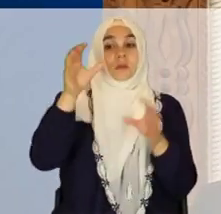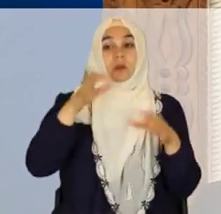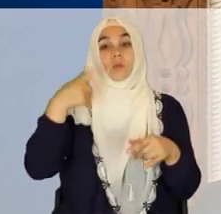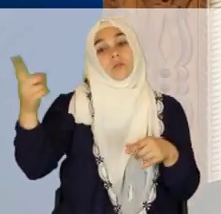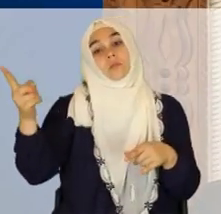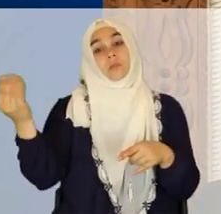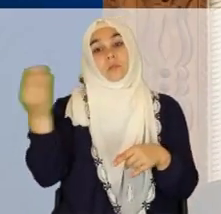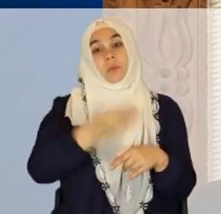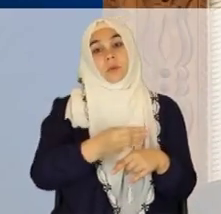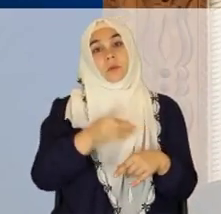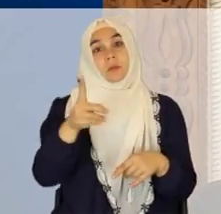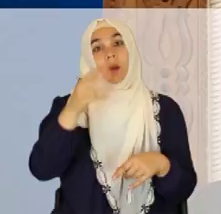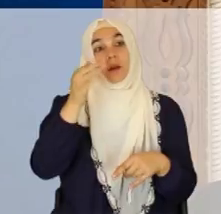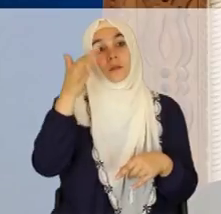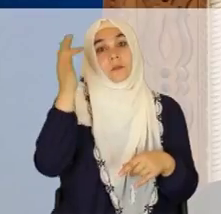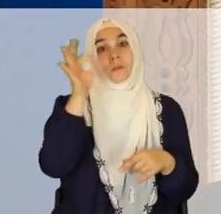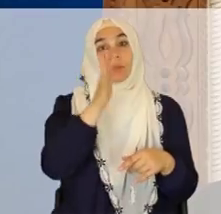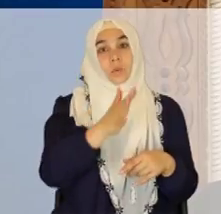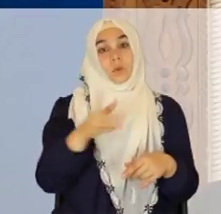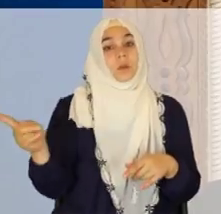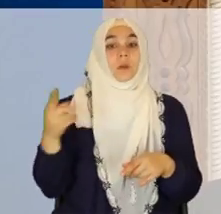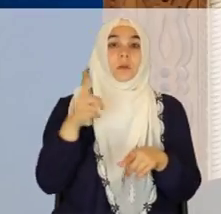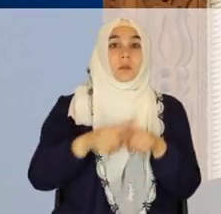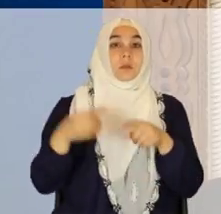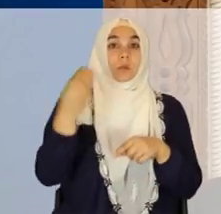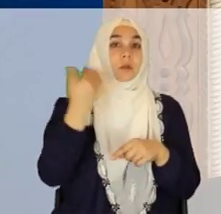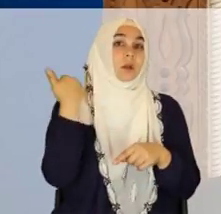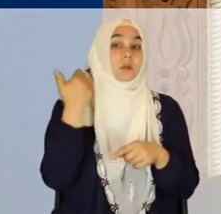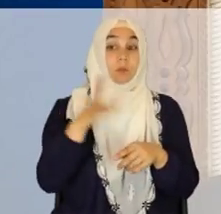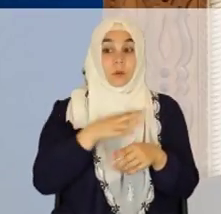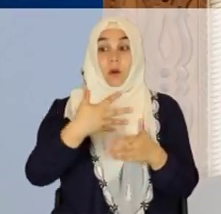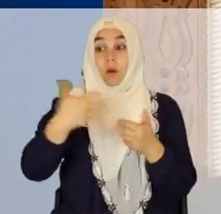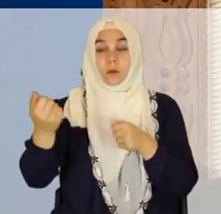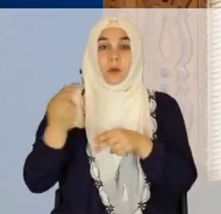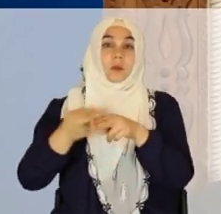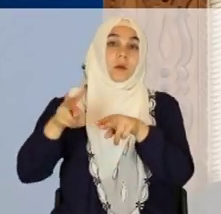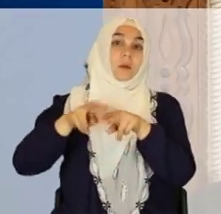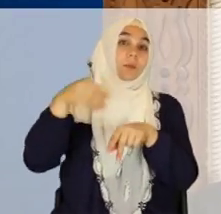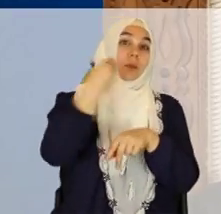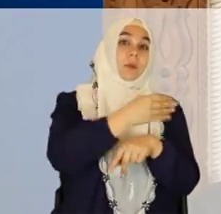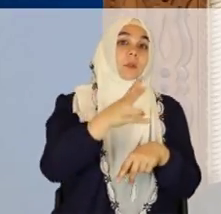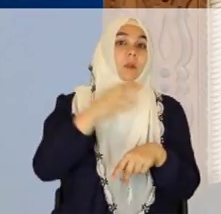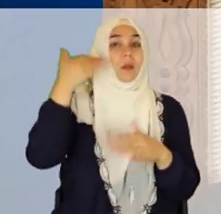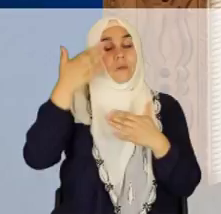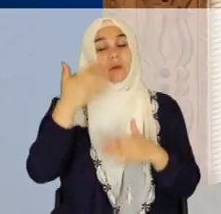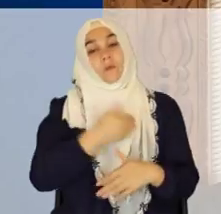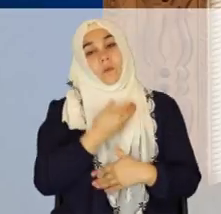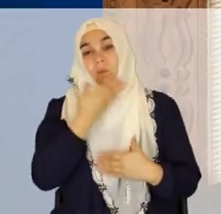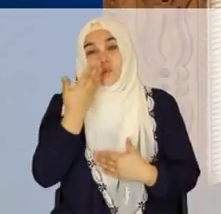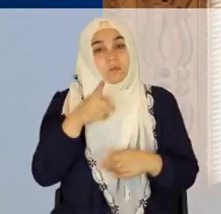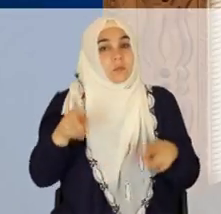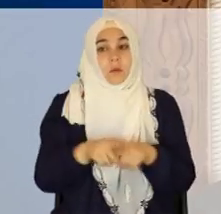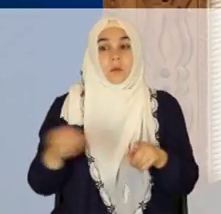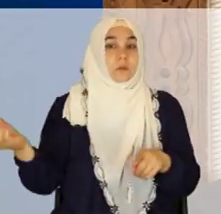berasan, bermasang do'zaxga bo'lasan. U qarzni olib borib berishni niyat qiladimi, qilmaydimi farqi